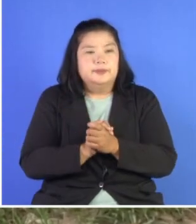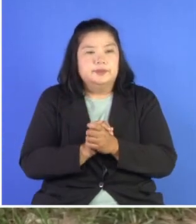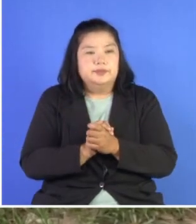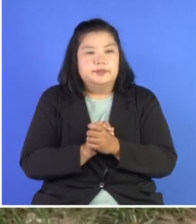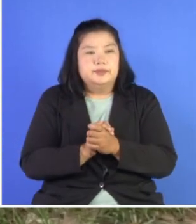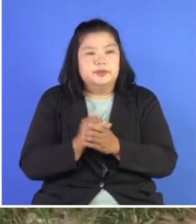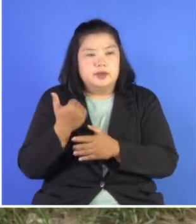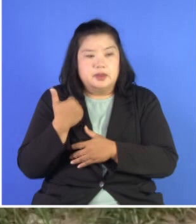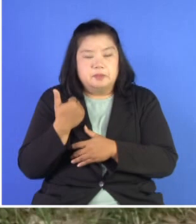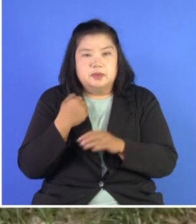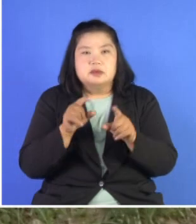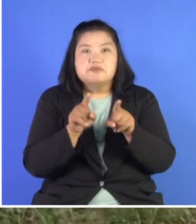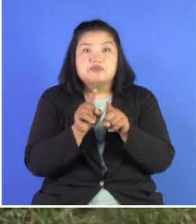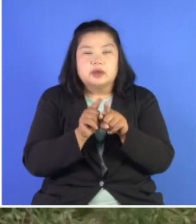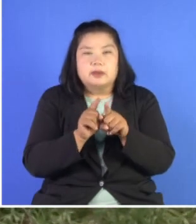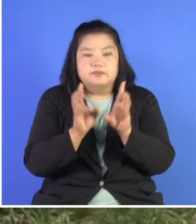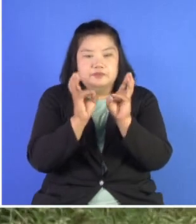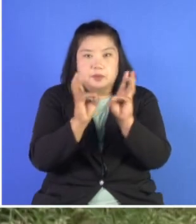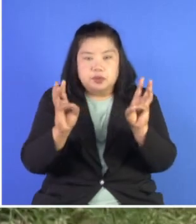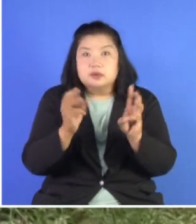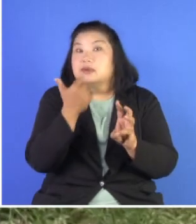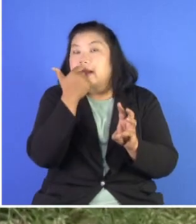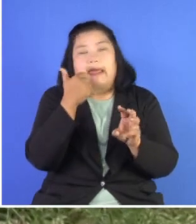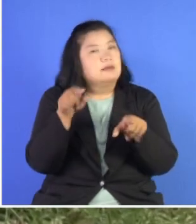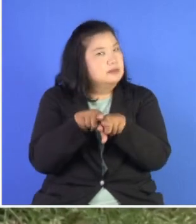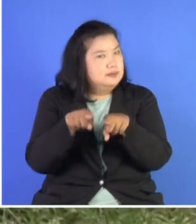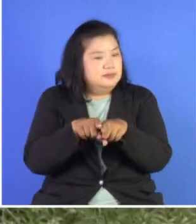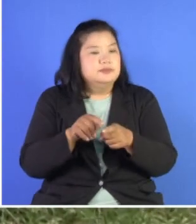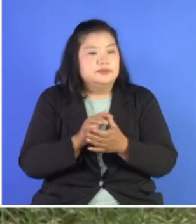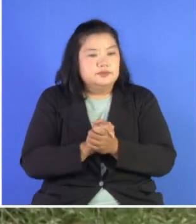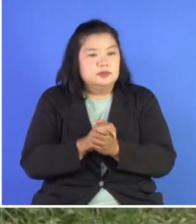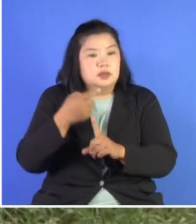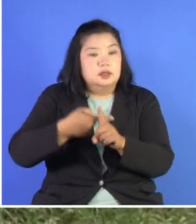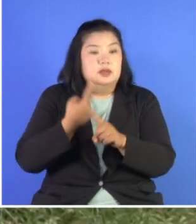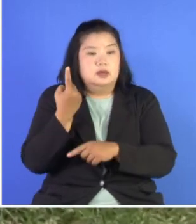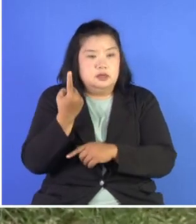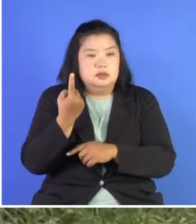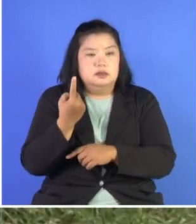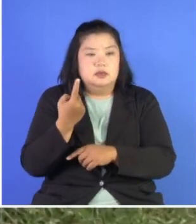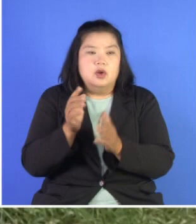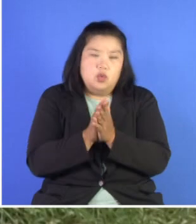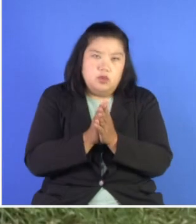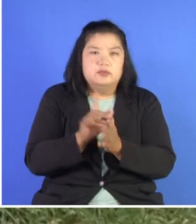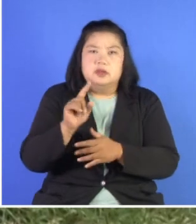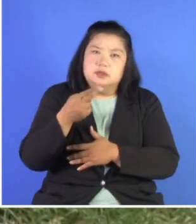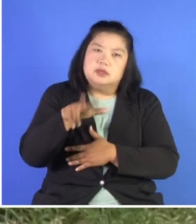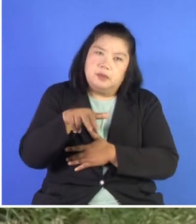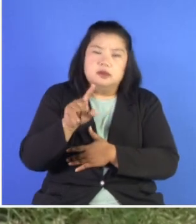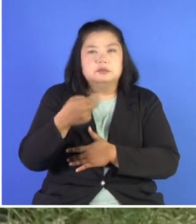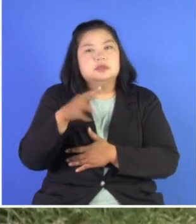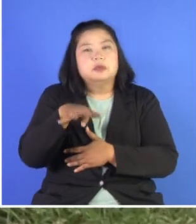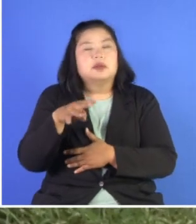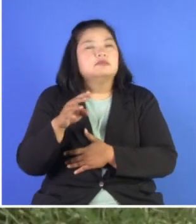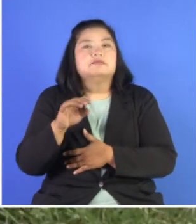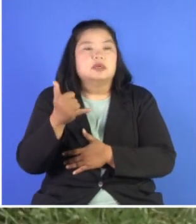เขาแหนแดงอะไรแบบนี้แหละเนาะมันเกิดจากพวกนี้แหละจ้ะเดือนนึงก็จะตกประมาณหมื่น 13 14,000บาทอ่ะค่ะได้อยู่เพราะว่าเรา